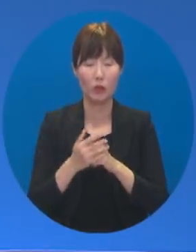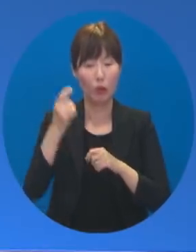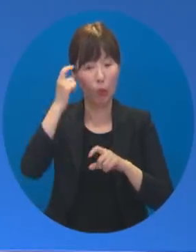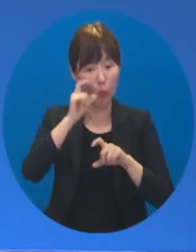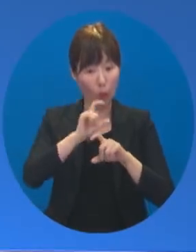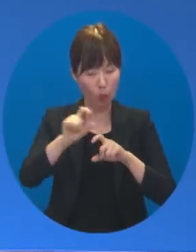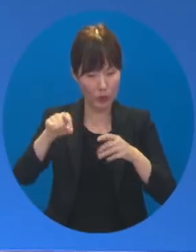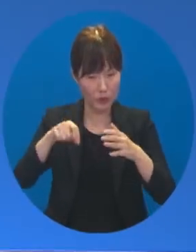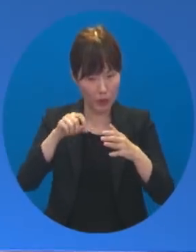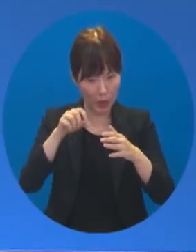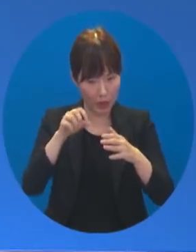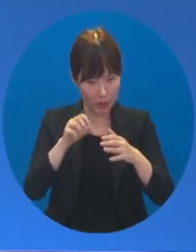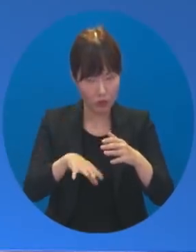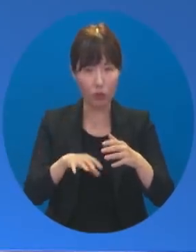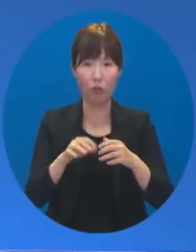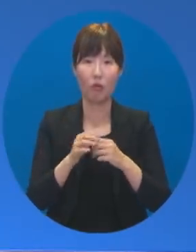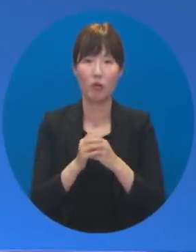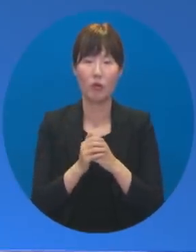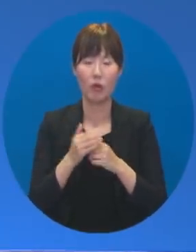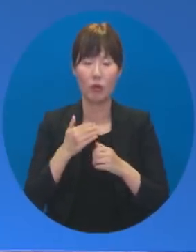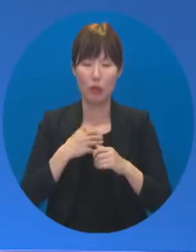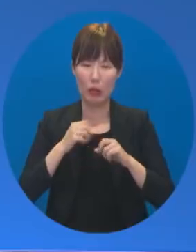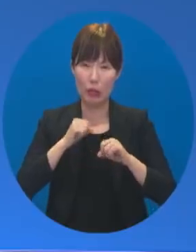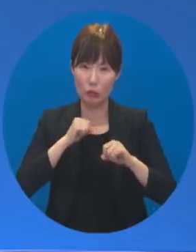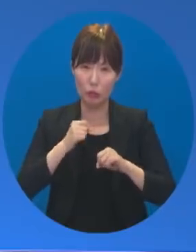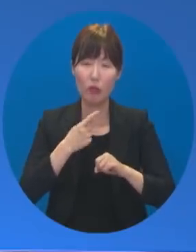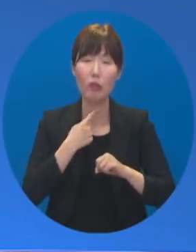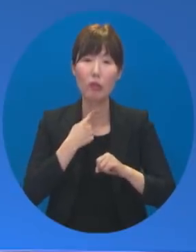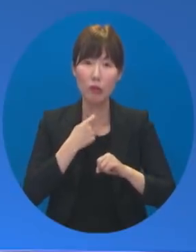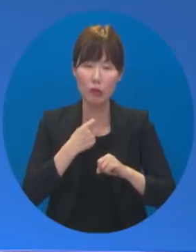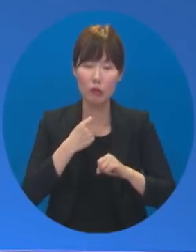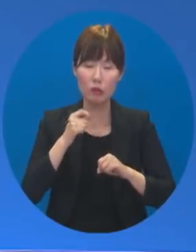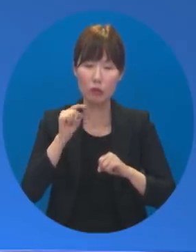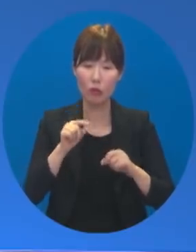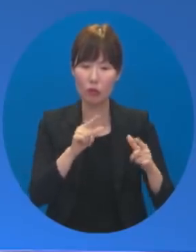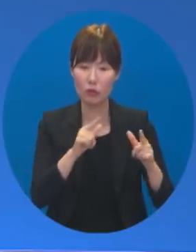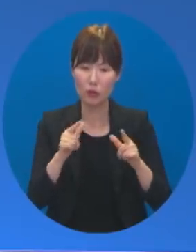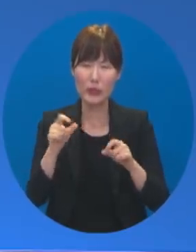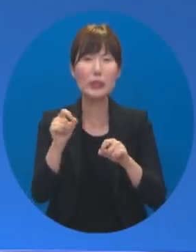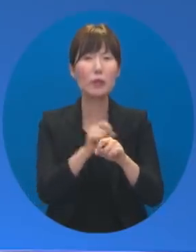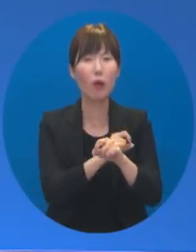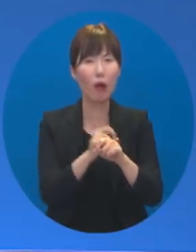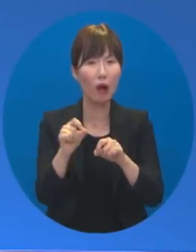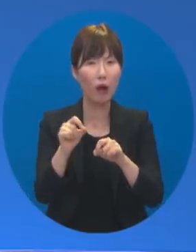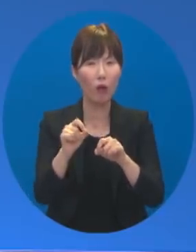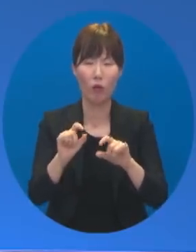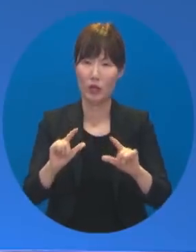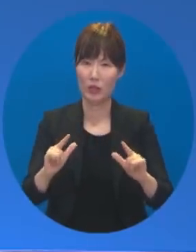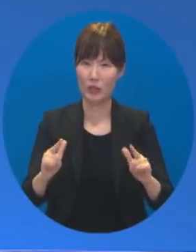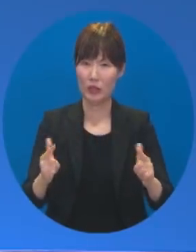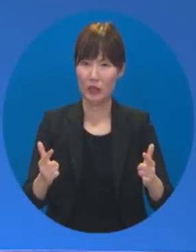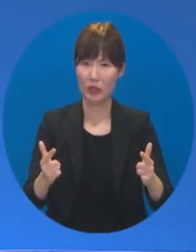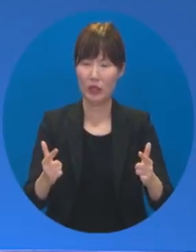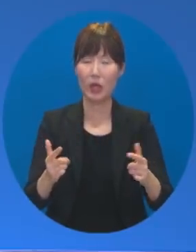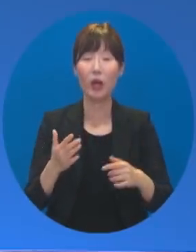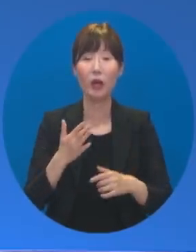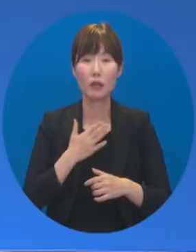속에서 제가 행동했던 거는 어떤 특별한 것들이 아니라 아 오늘이